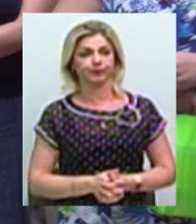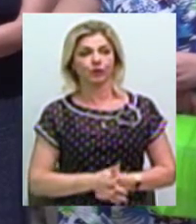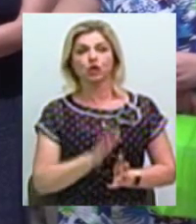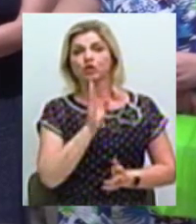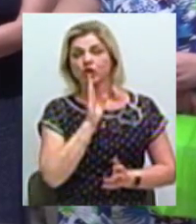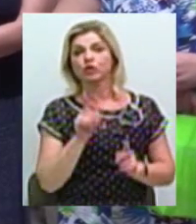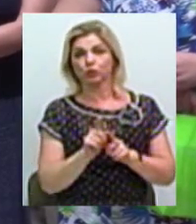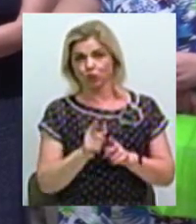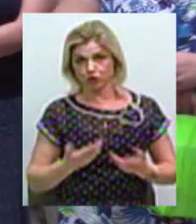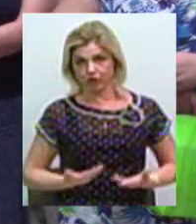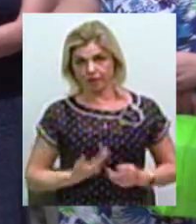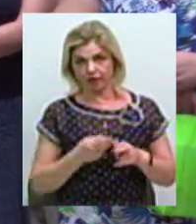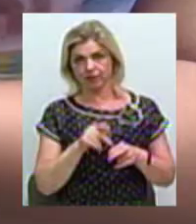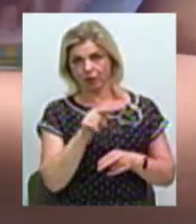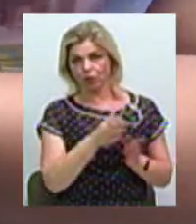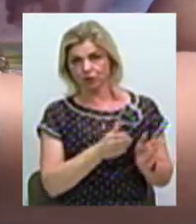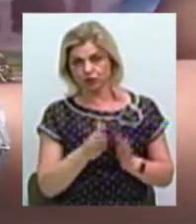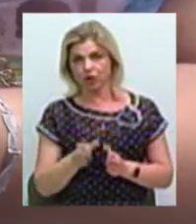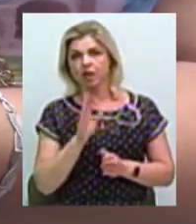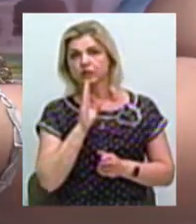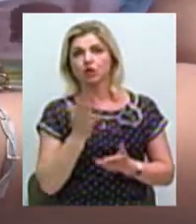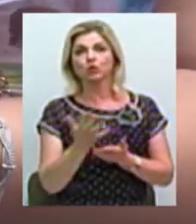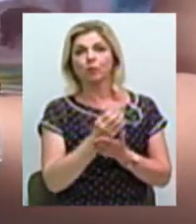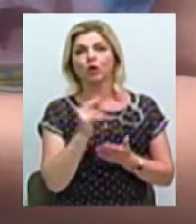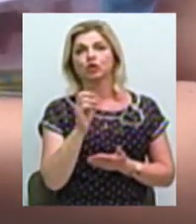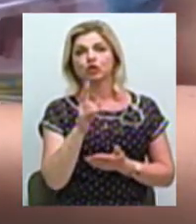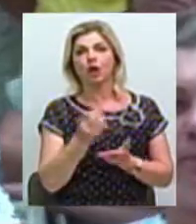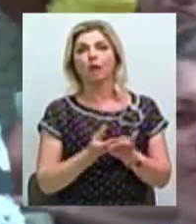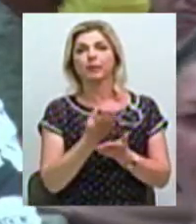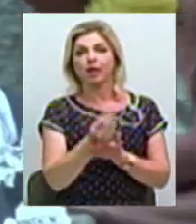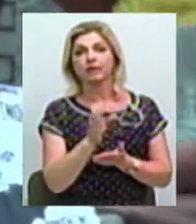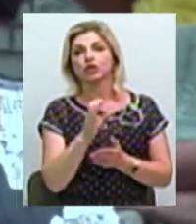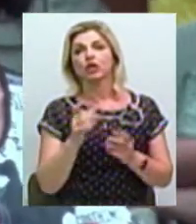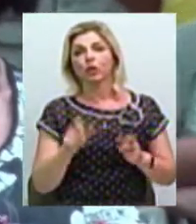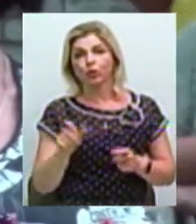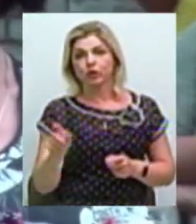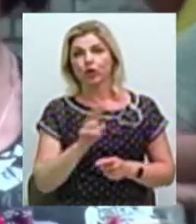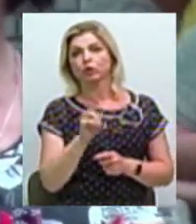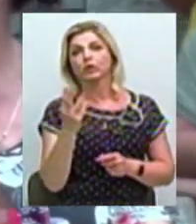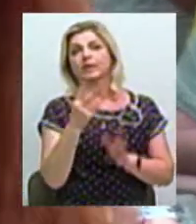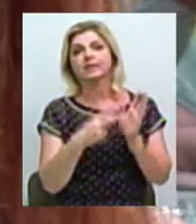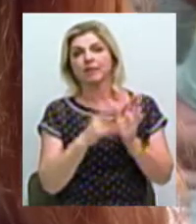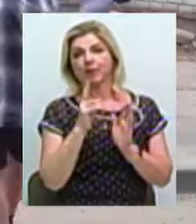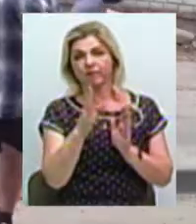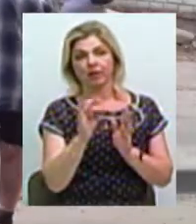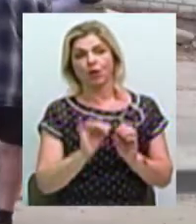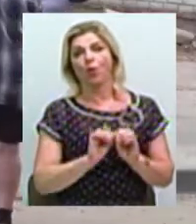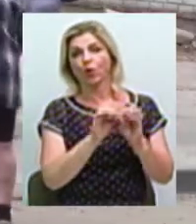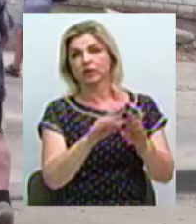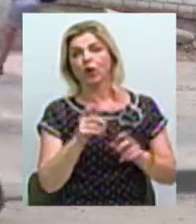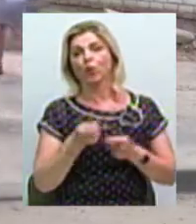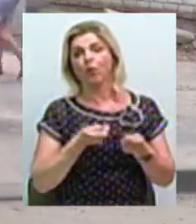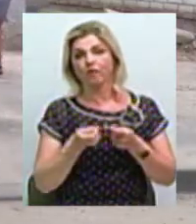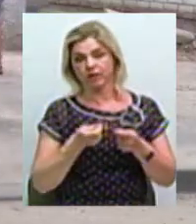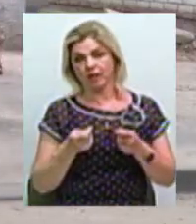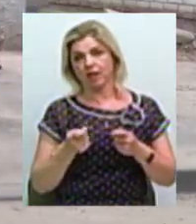також живе у цьому гуртожитку. Жінка збирає чеки про сплату комунальних послуг з мешканців усіх 137 квартир і віддає їх керівництву комунального